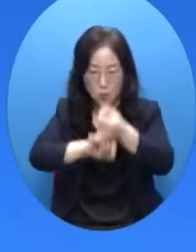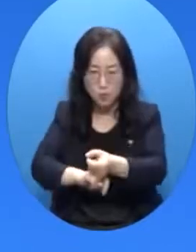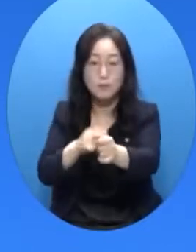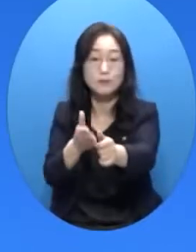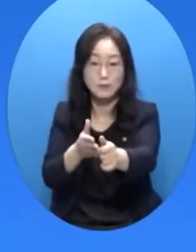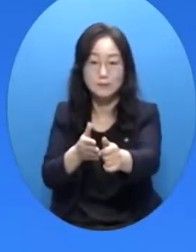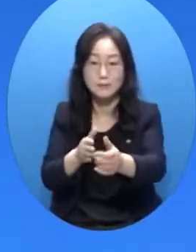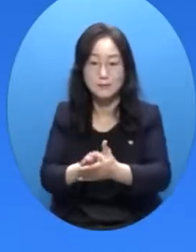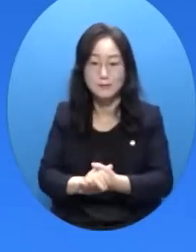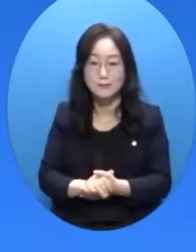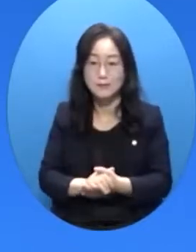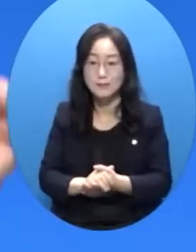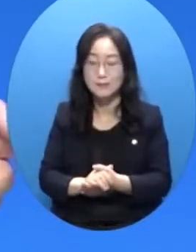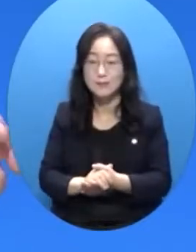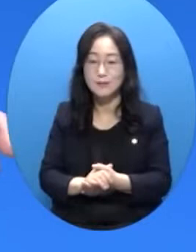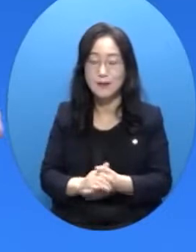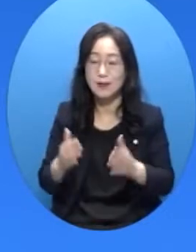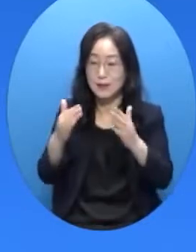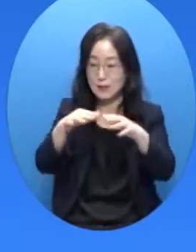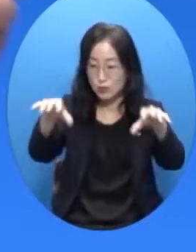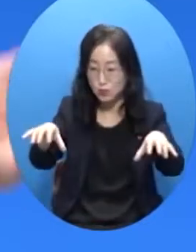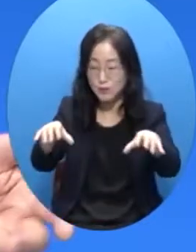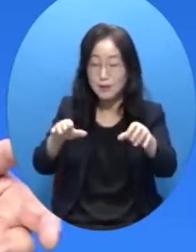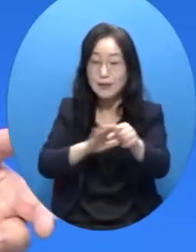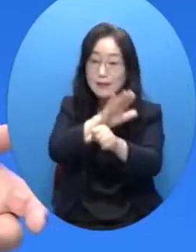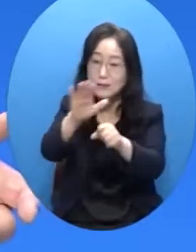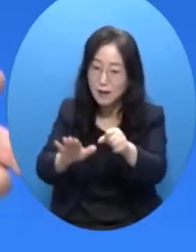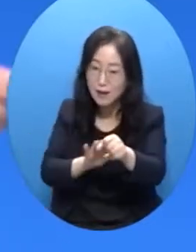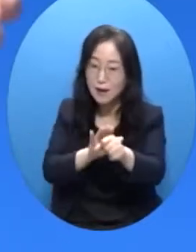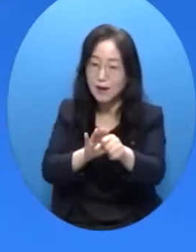요즘 모두가 다 어렵다 그럽니다.